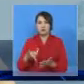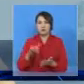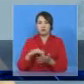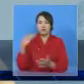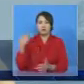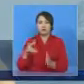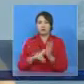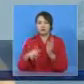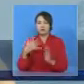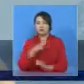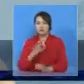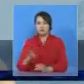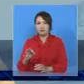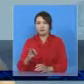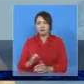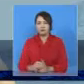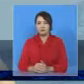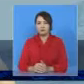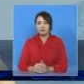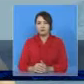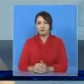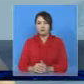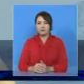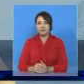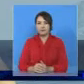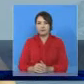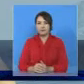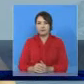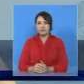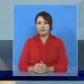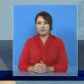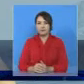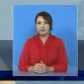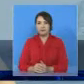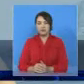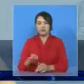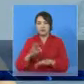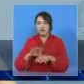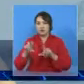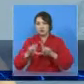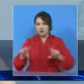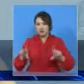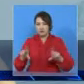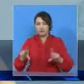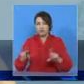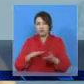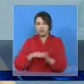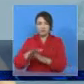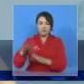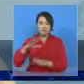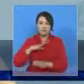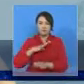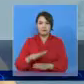орталығында 85%-ді құрап отыр. Яғни бұл ауруханалар толып тұр деген